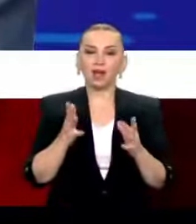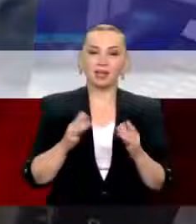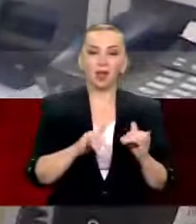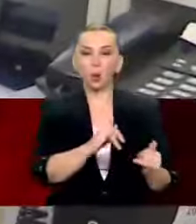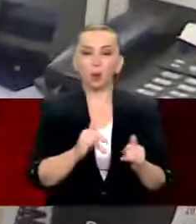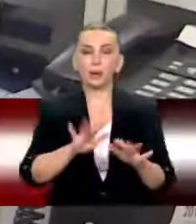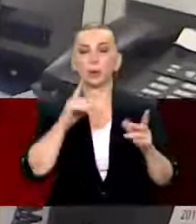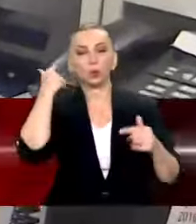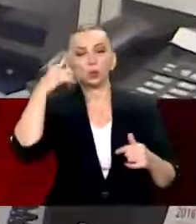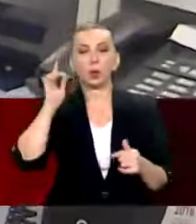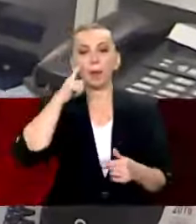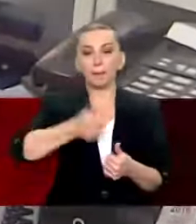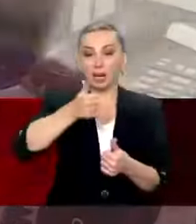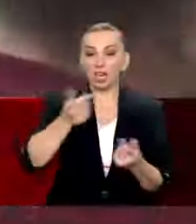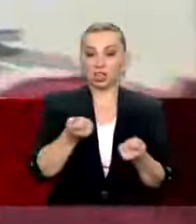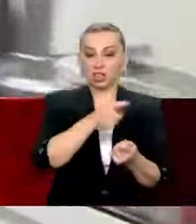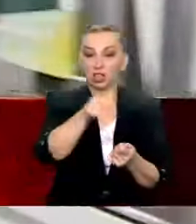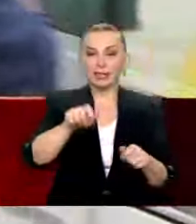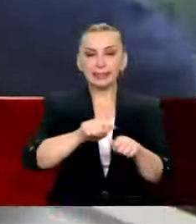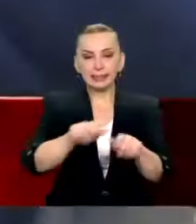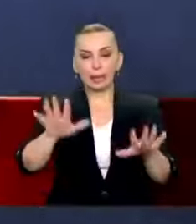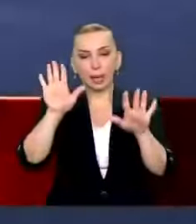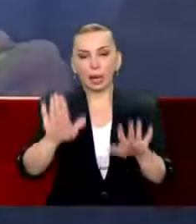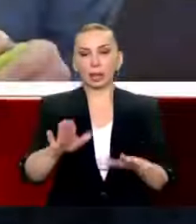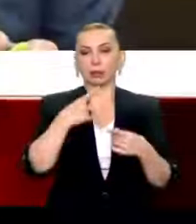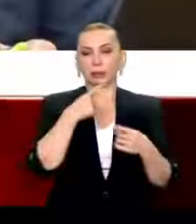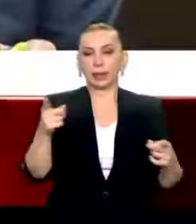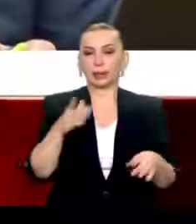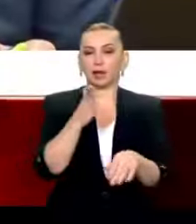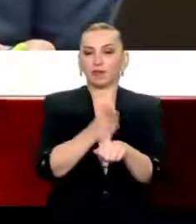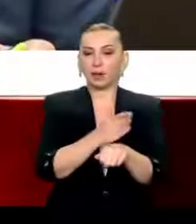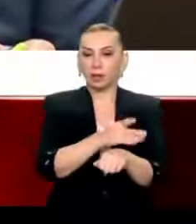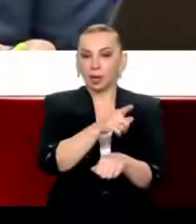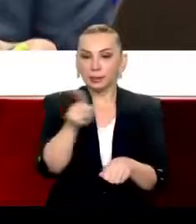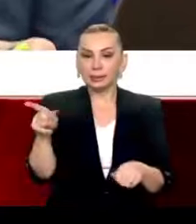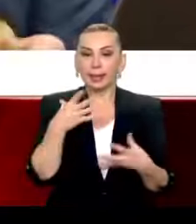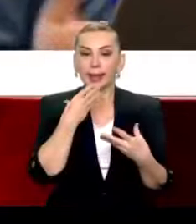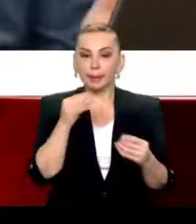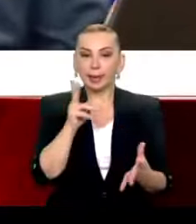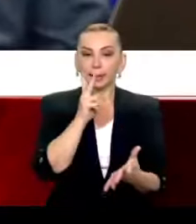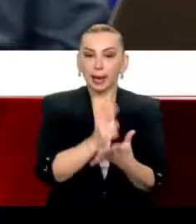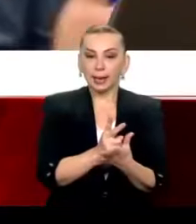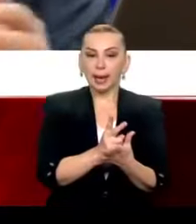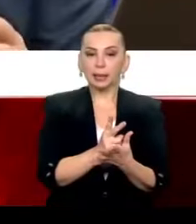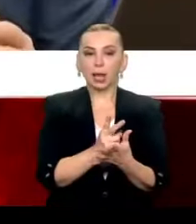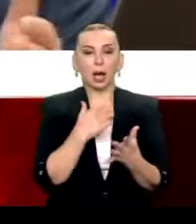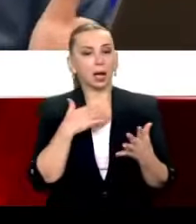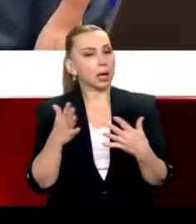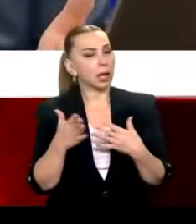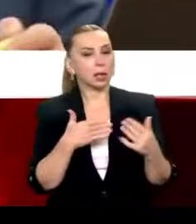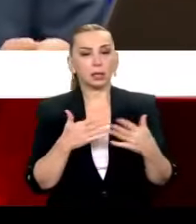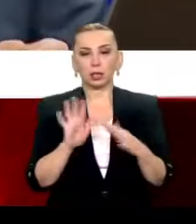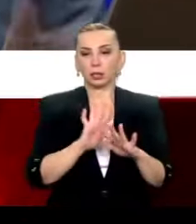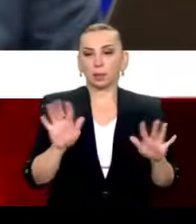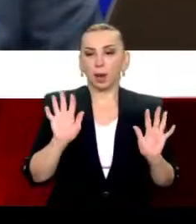düşünmüyoruz Bakanı Şan çalışanlara sistemde kalın çağrısında bulundu Vatandaşlarımızın emeklilik kararına müdahale edecek bir noktada